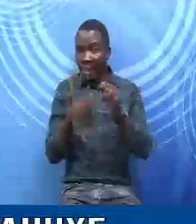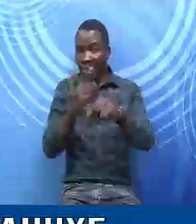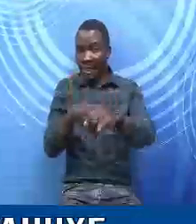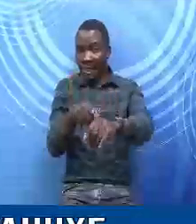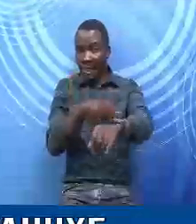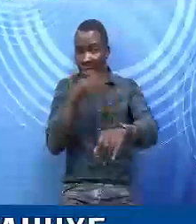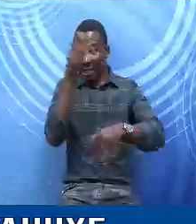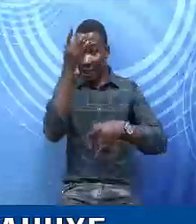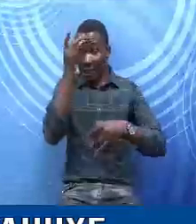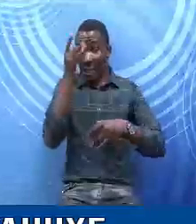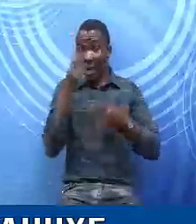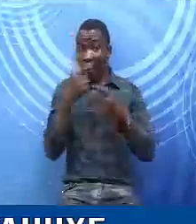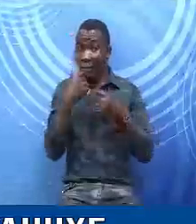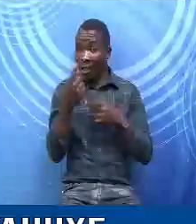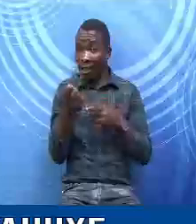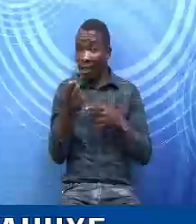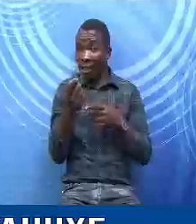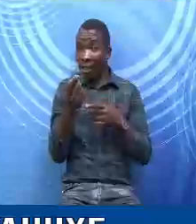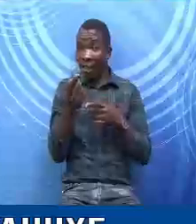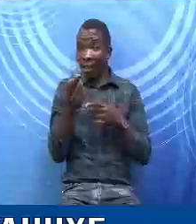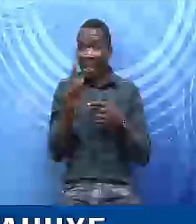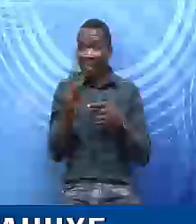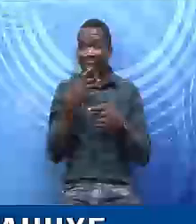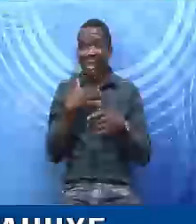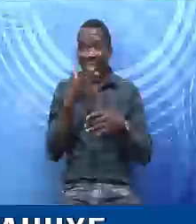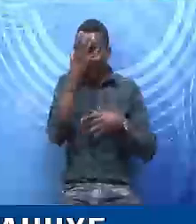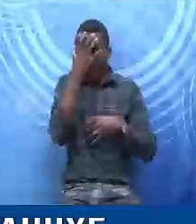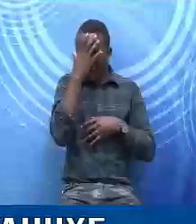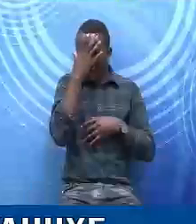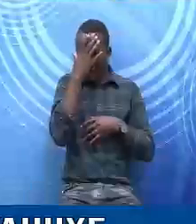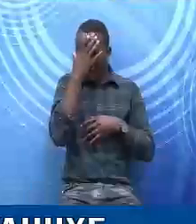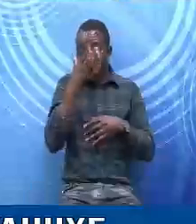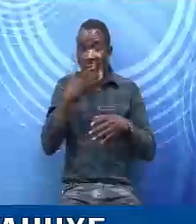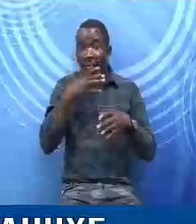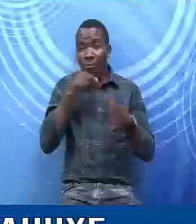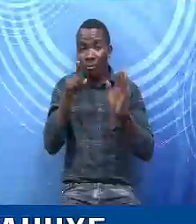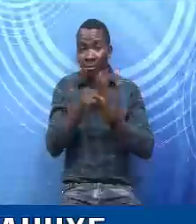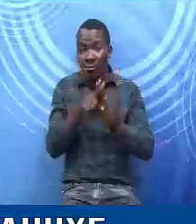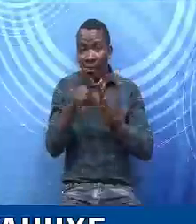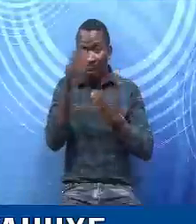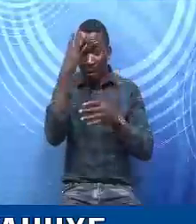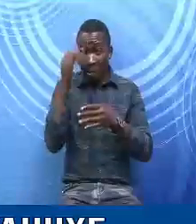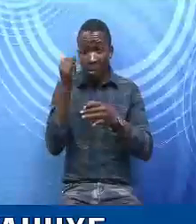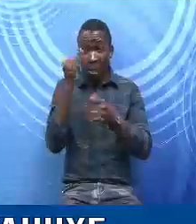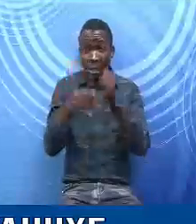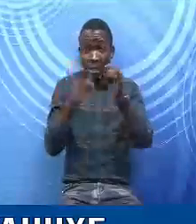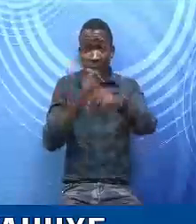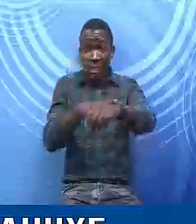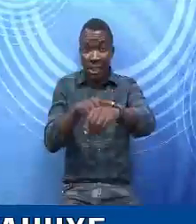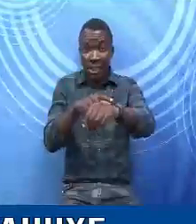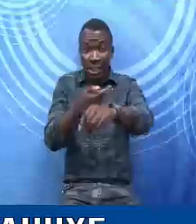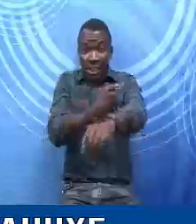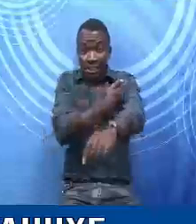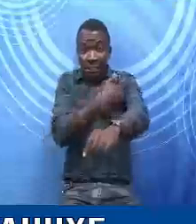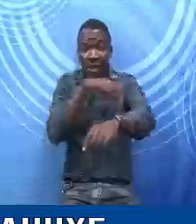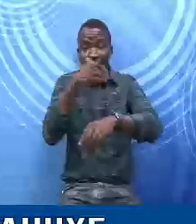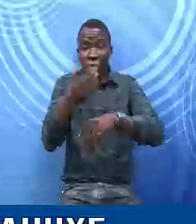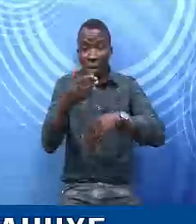ngo yaba yanze kurushya umukwe we kubitewe n'igihe yaramaze yivuza, ngo akaba yafashe uyu mwanzuro benshi